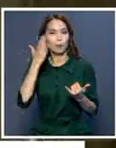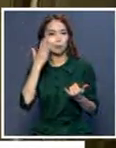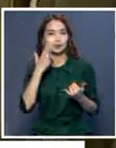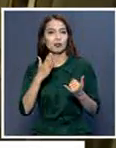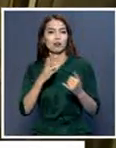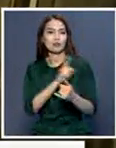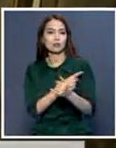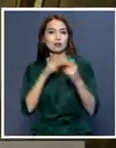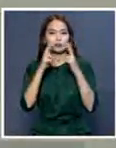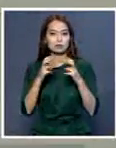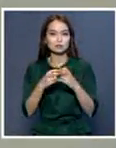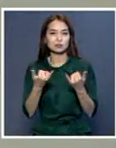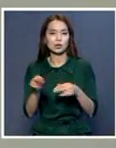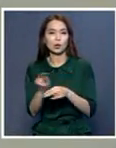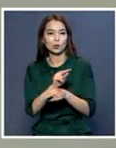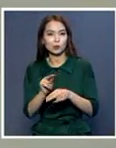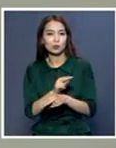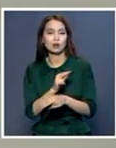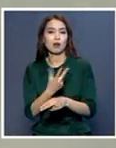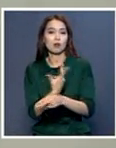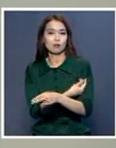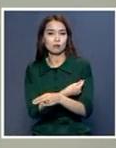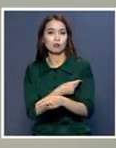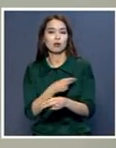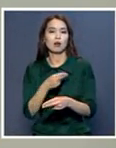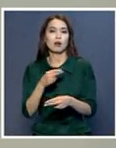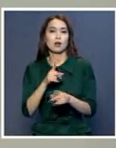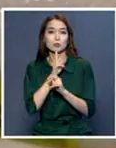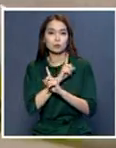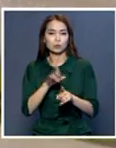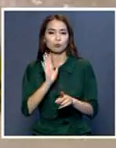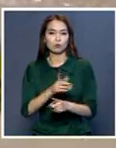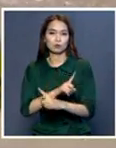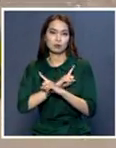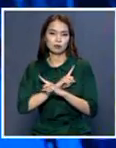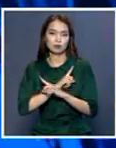дер кезінде емдеп, екпе жасамаса, бұл ауру өлімге әкеп соғуы мүмкін.